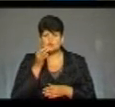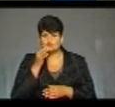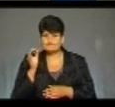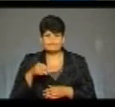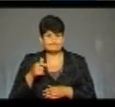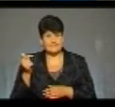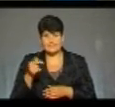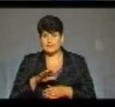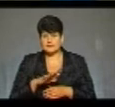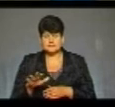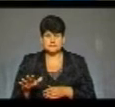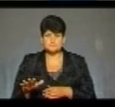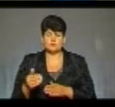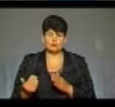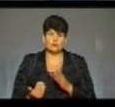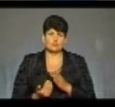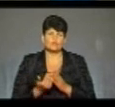недосвідченість нової політичної